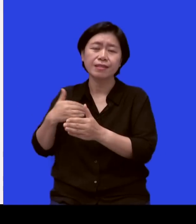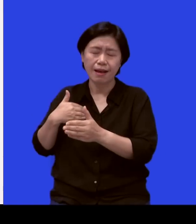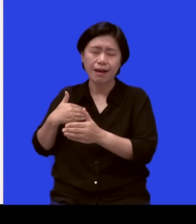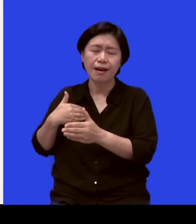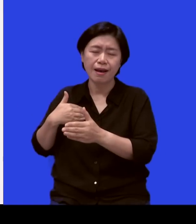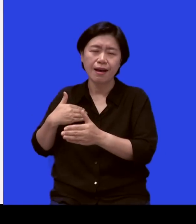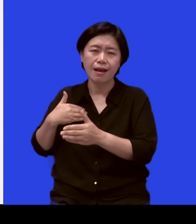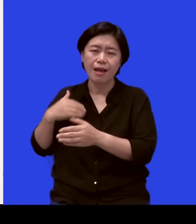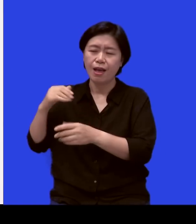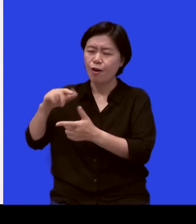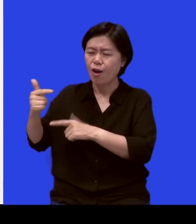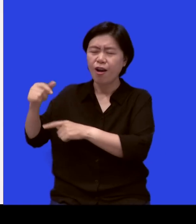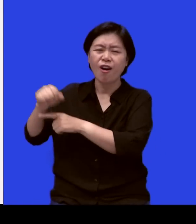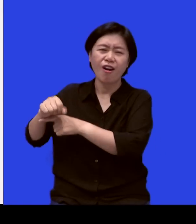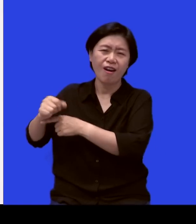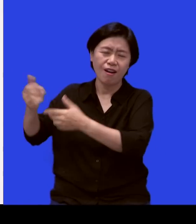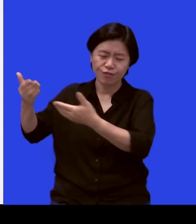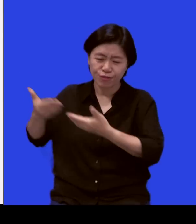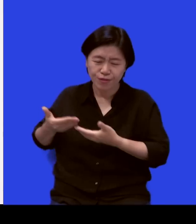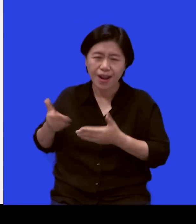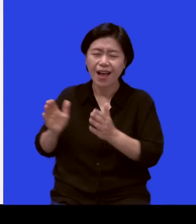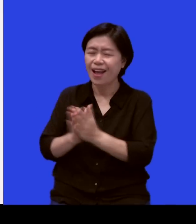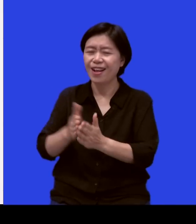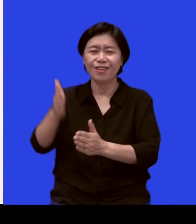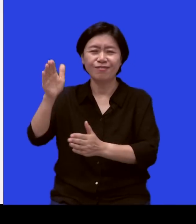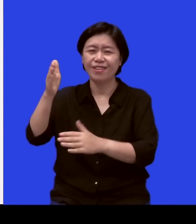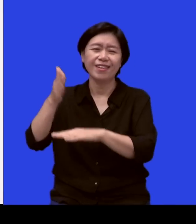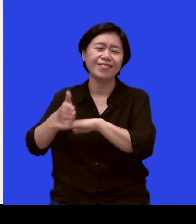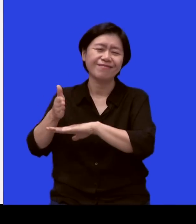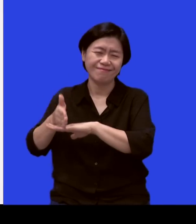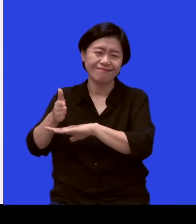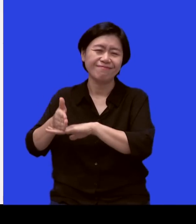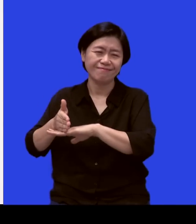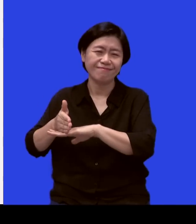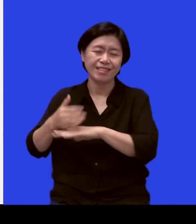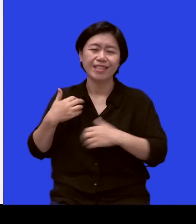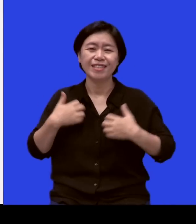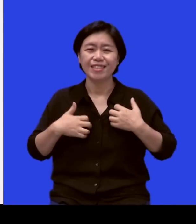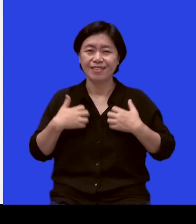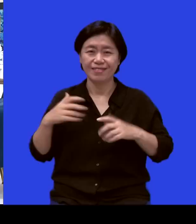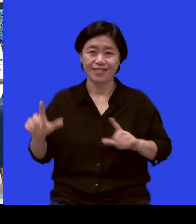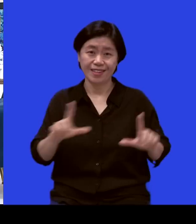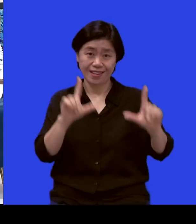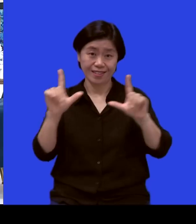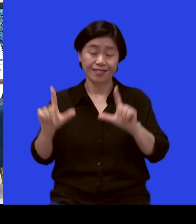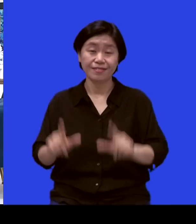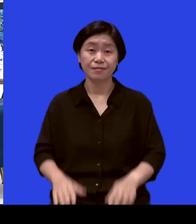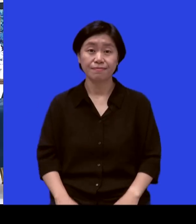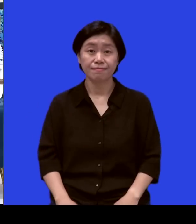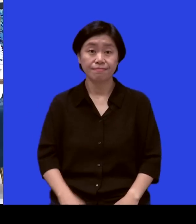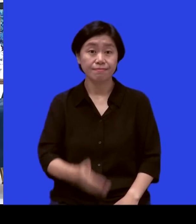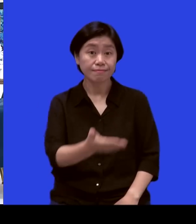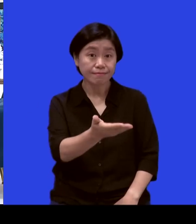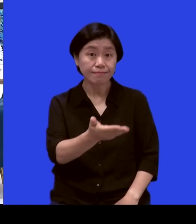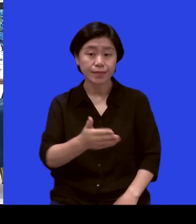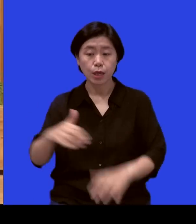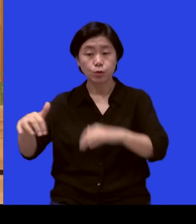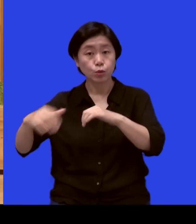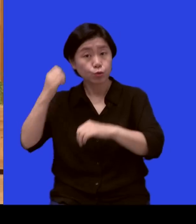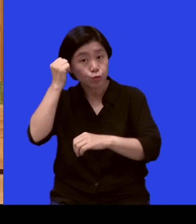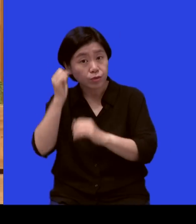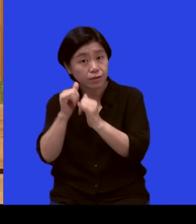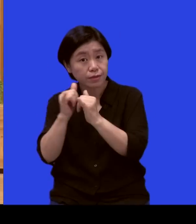내게 귀한 일을 맡기셨으니까는 할렐루야. 그렇게 기쁘게 살죠. 예, 말씀하신 대로 지금 노숙인 사역하고